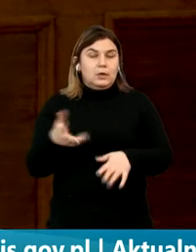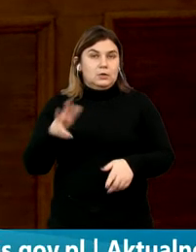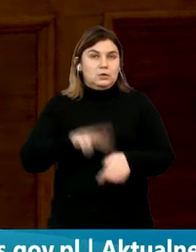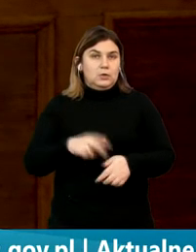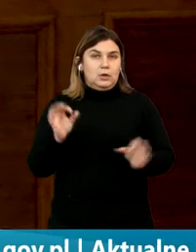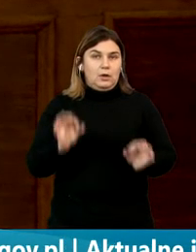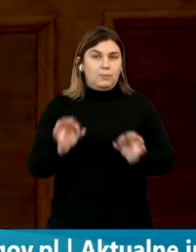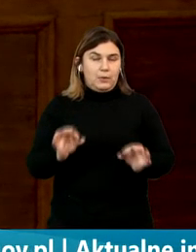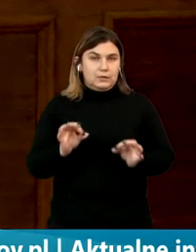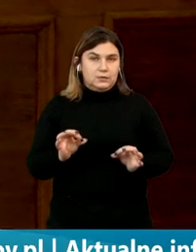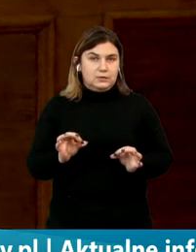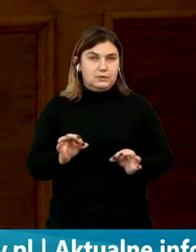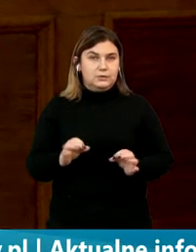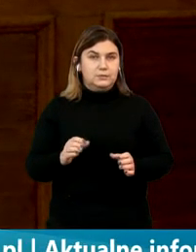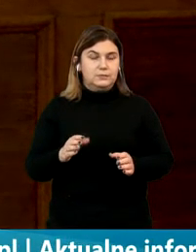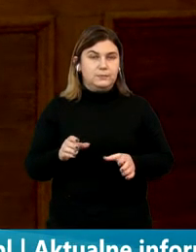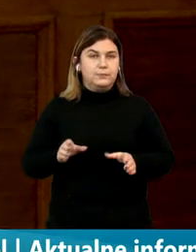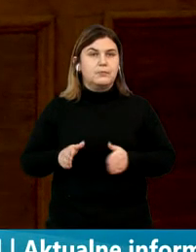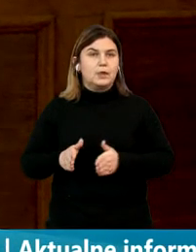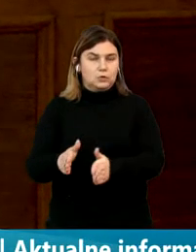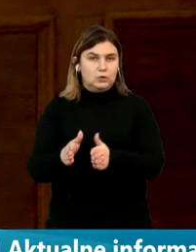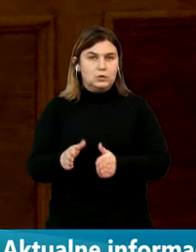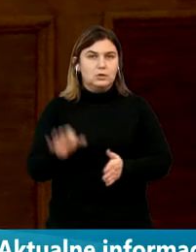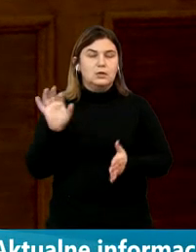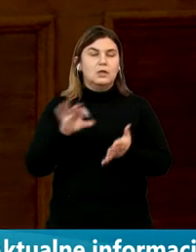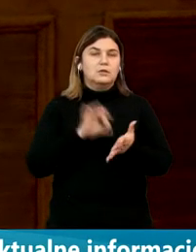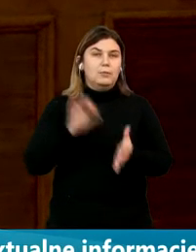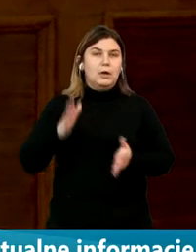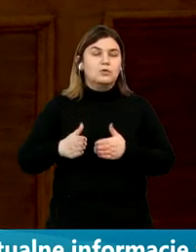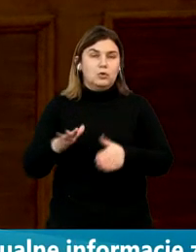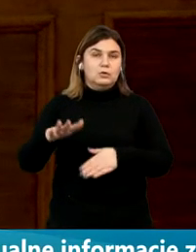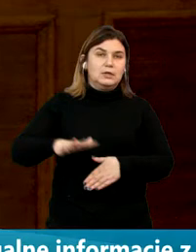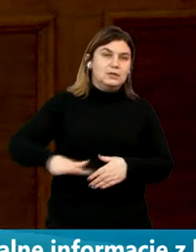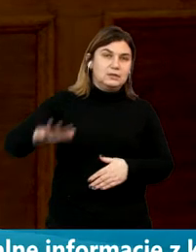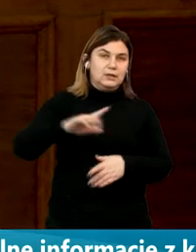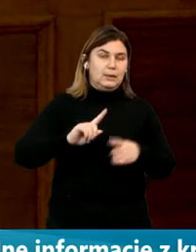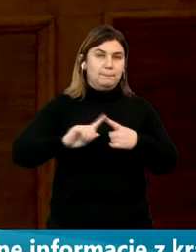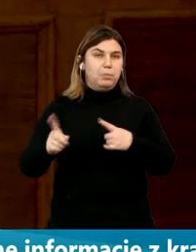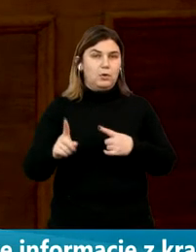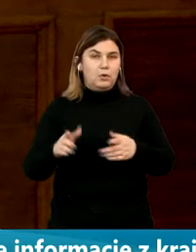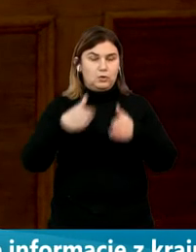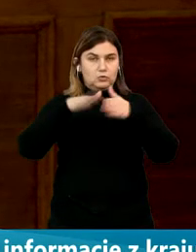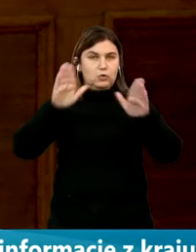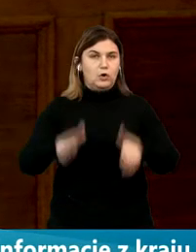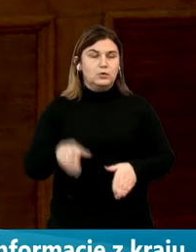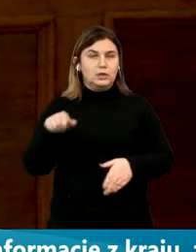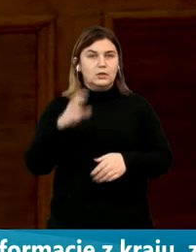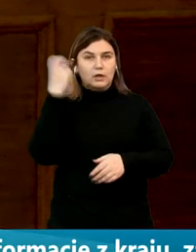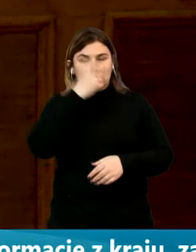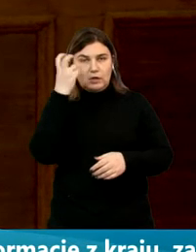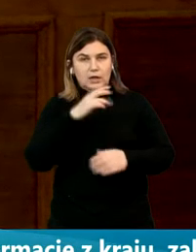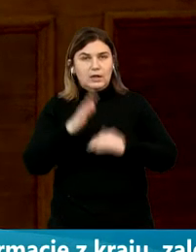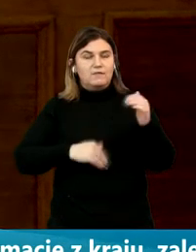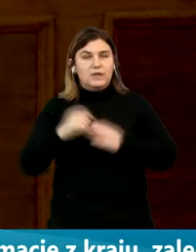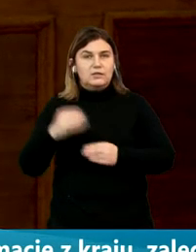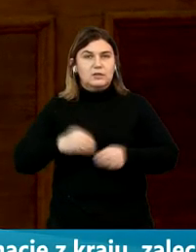obecny tor. Na pewno i tor, i ten teren po schronisku to są ciekawe tereny inwestycyjne i